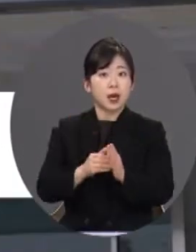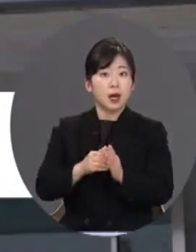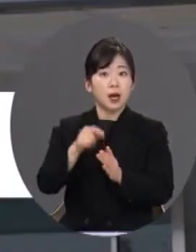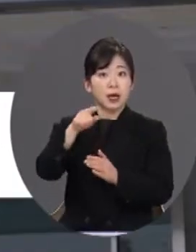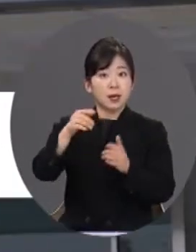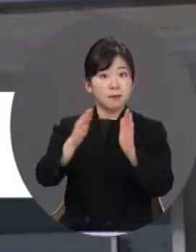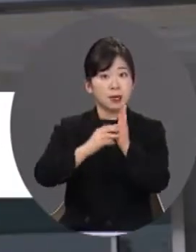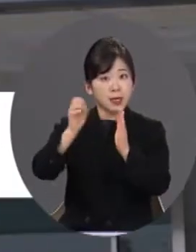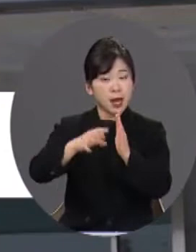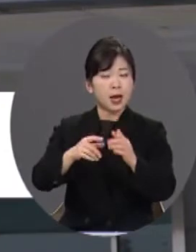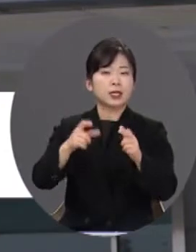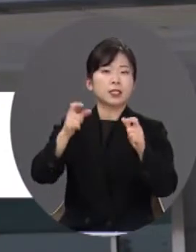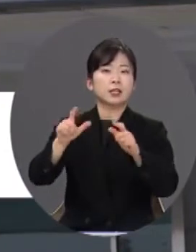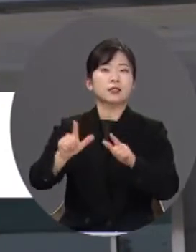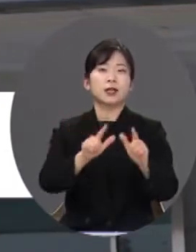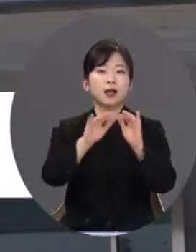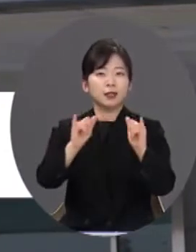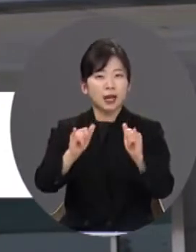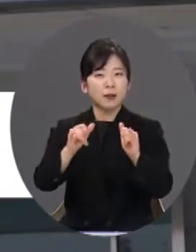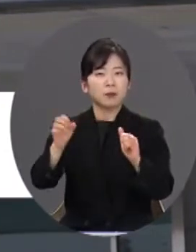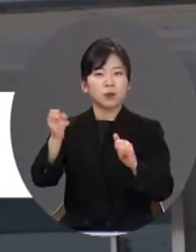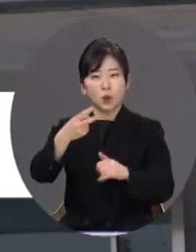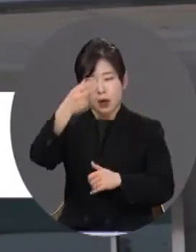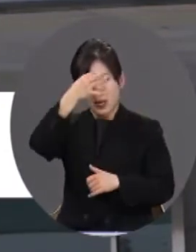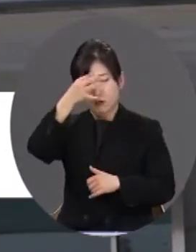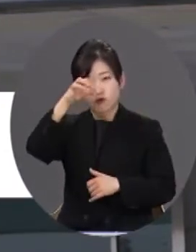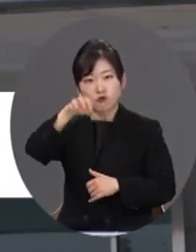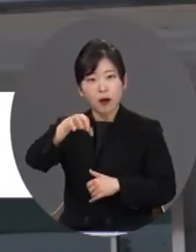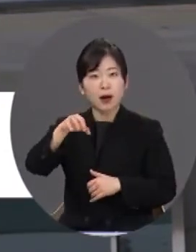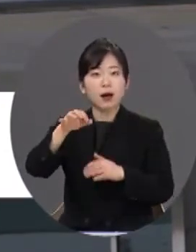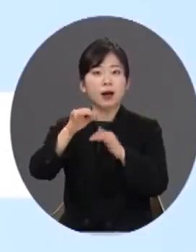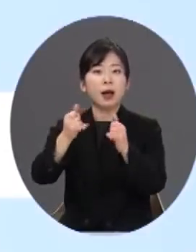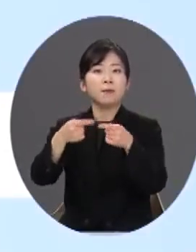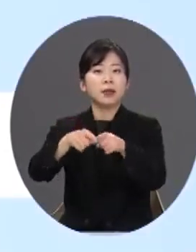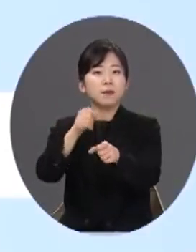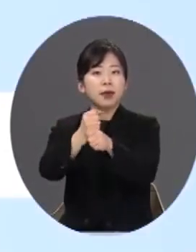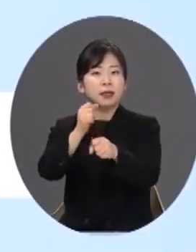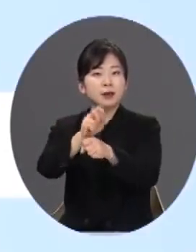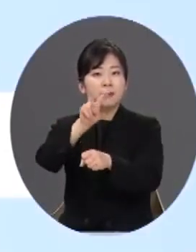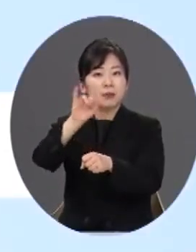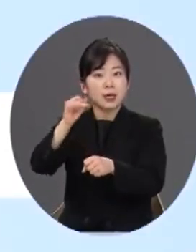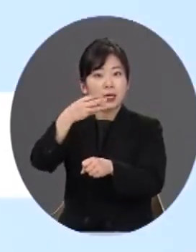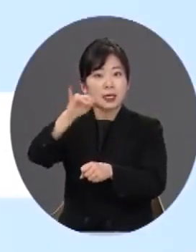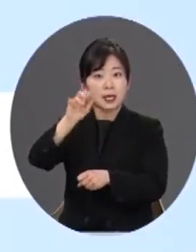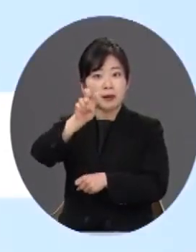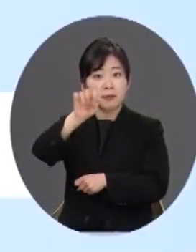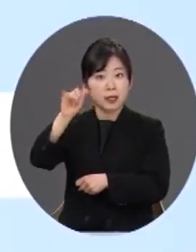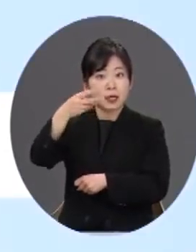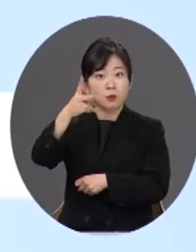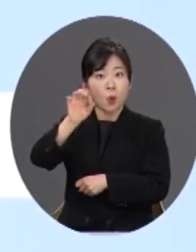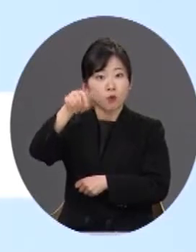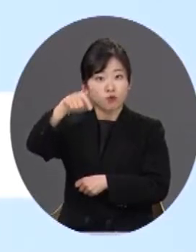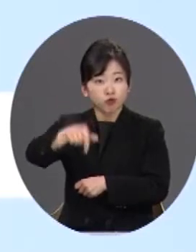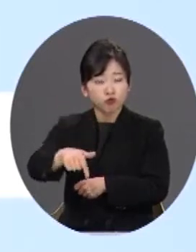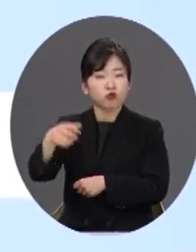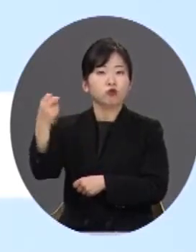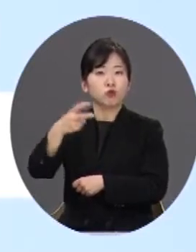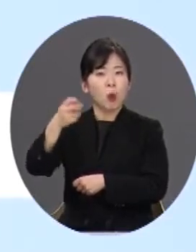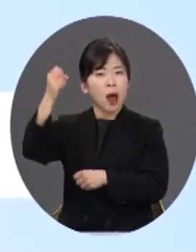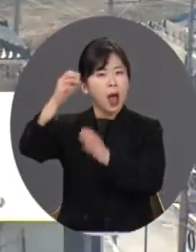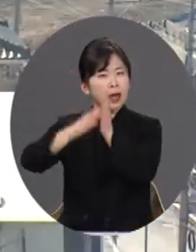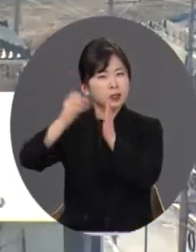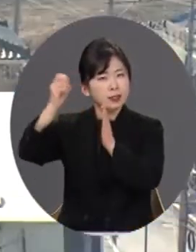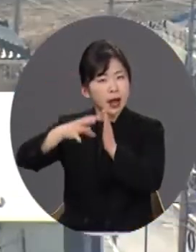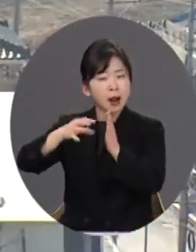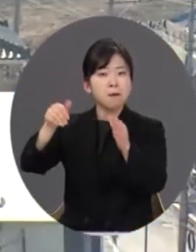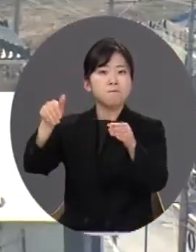지역 예술가들이 함께 조성한 미림 이동국과 예 미량 대학교육이 공간을 중심으로 진행하는 햇살 문화 전환